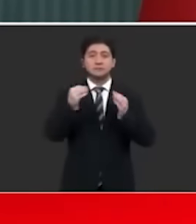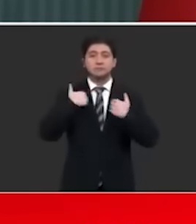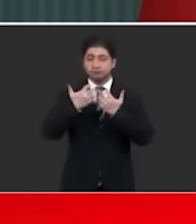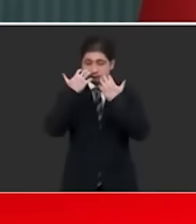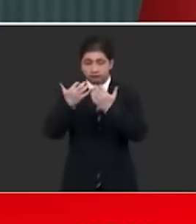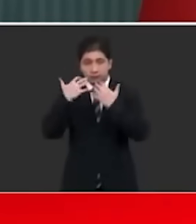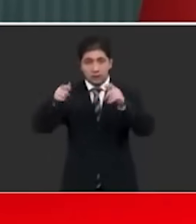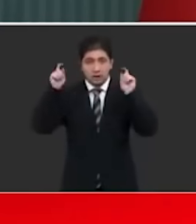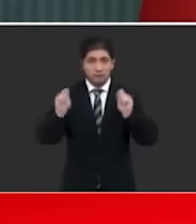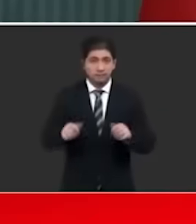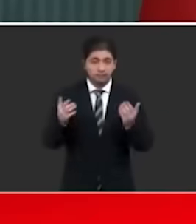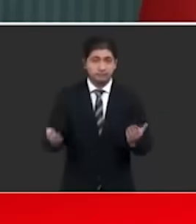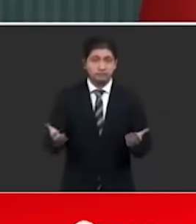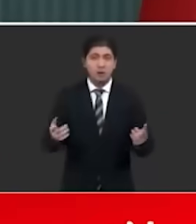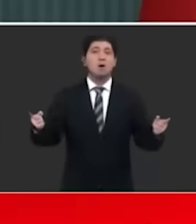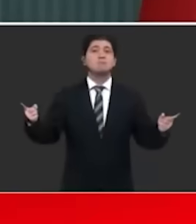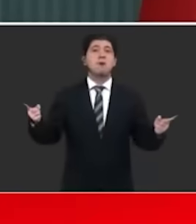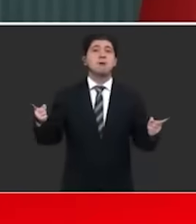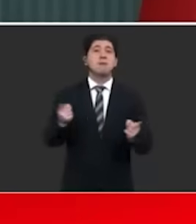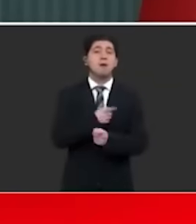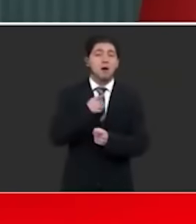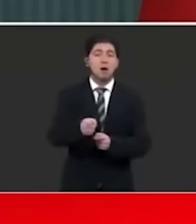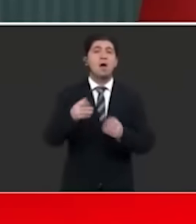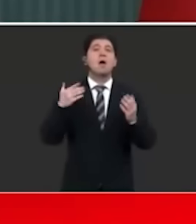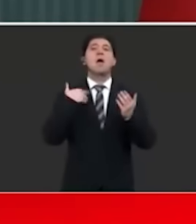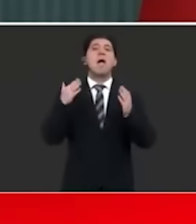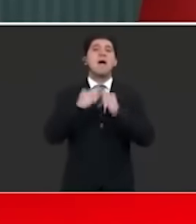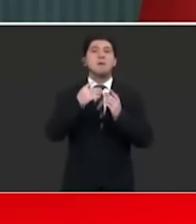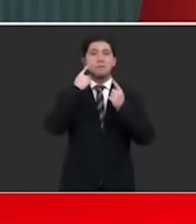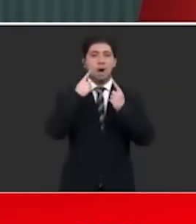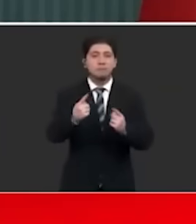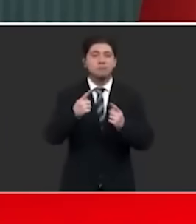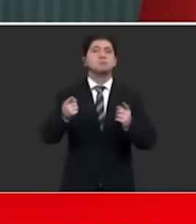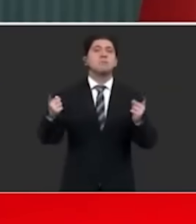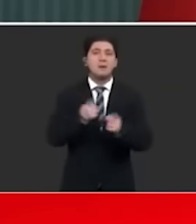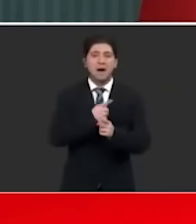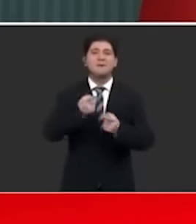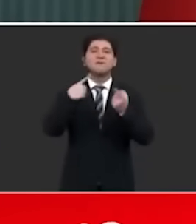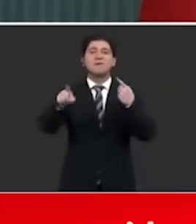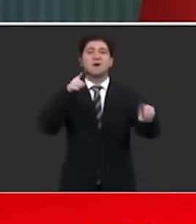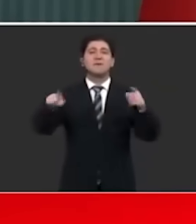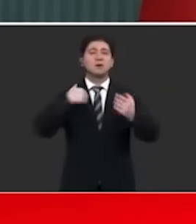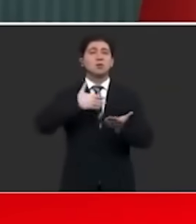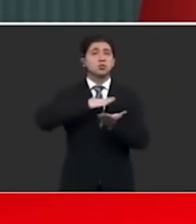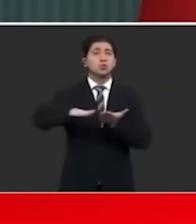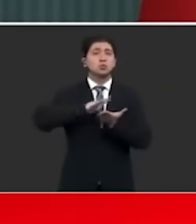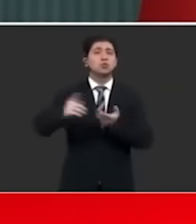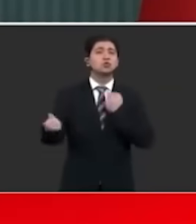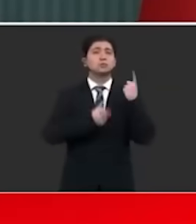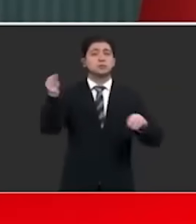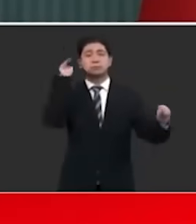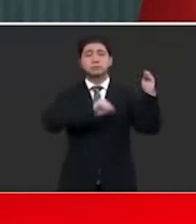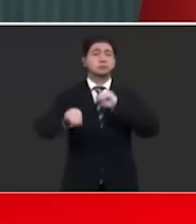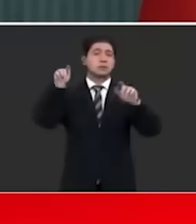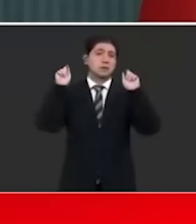Çeşitli destek programlarından evde bakım hizmetlerine farklı alanlarda yeni düzenlemeleri devreye